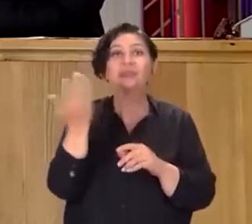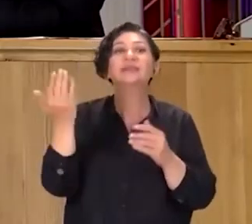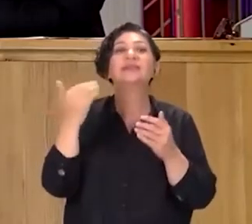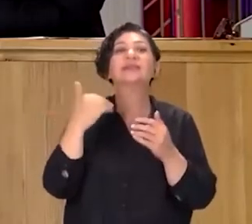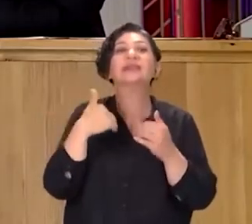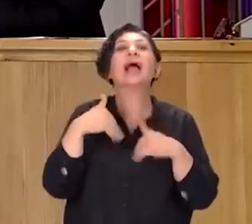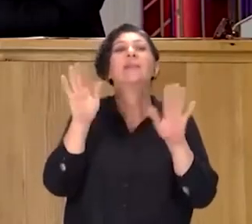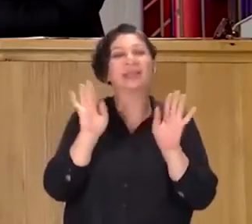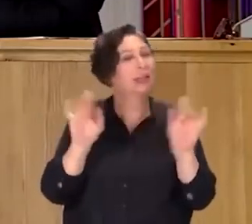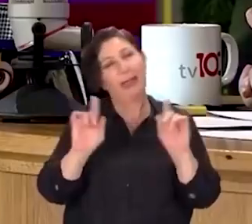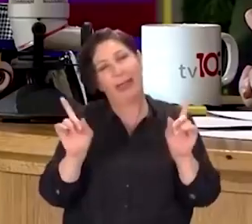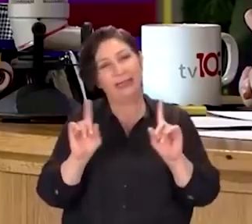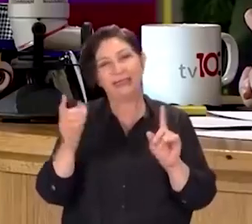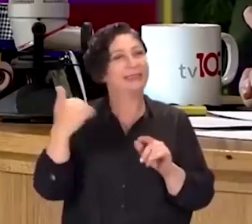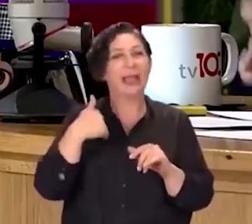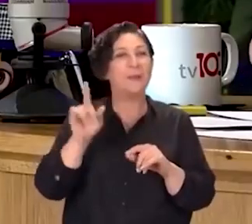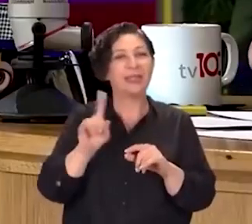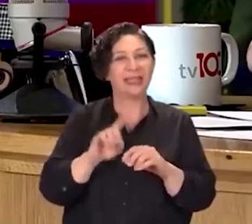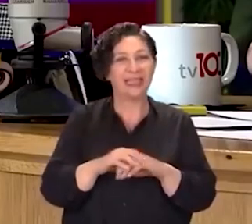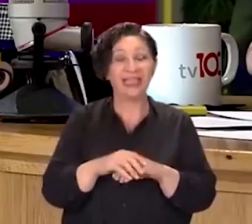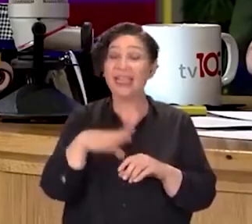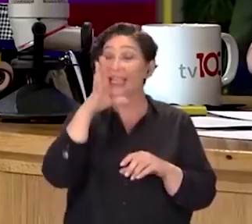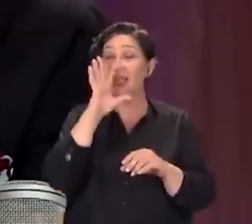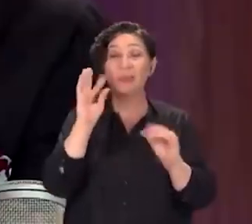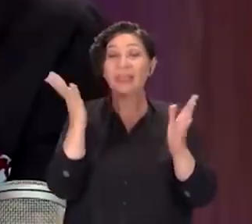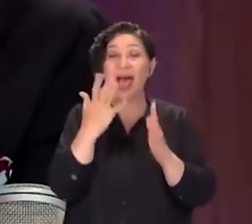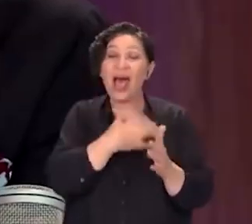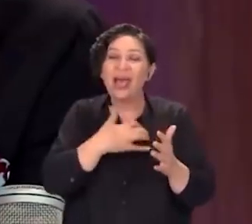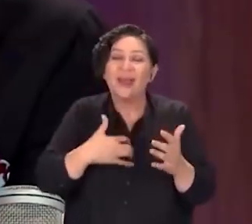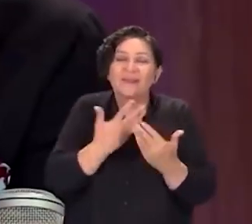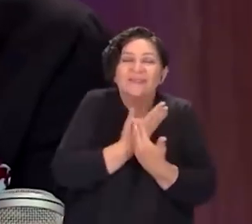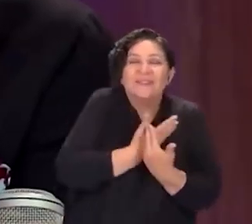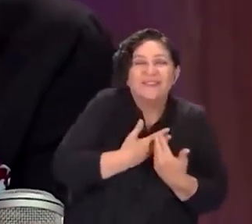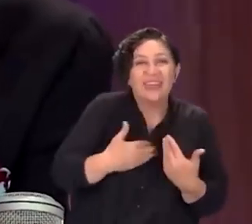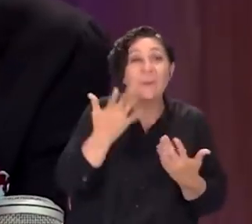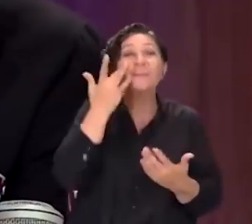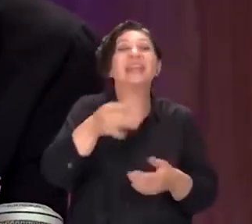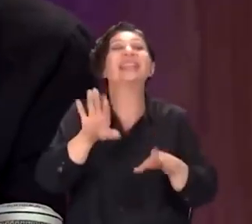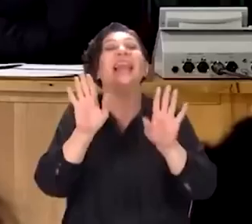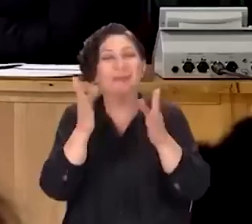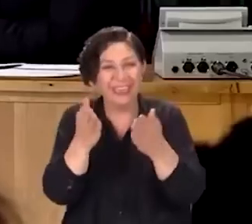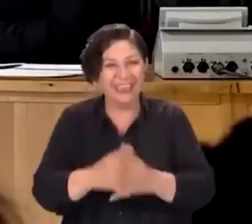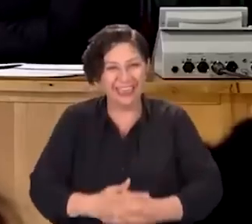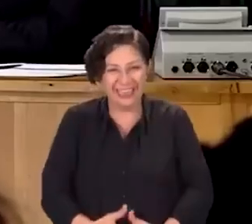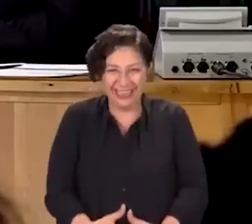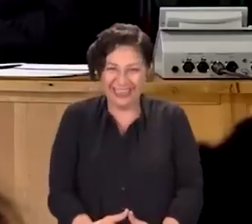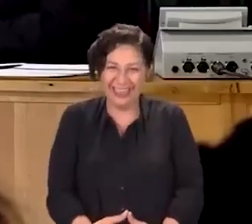yok. Gelmedi. Gelmedi, hayır. Gelmedi. Gelmedi. Yani kimin daha ana kuzusu olduğu belli değil.